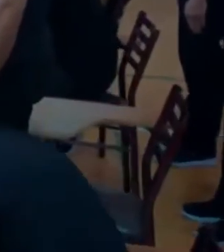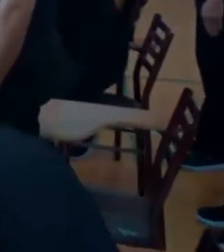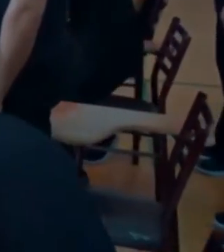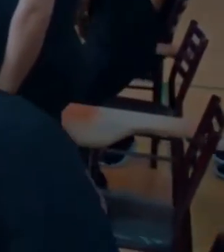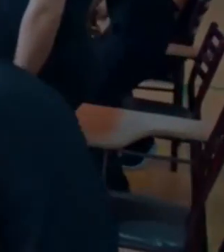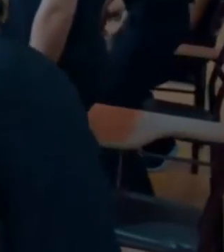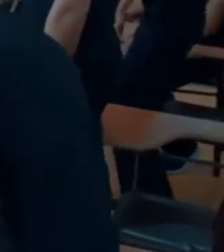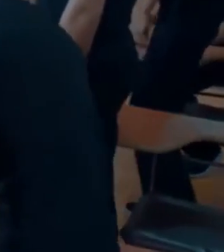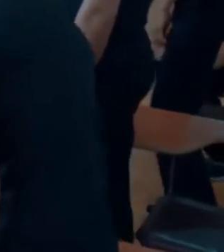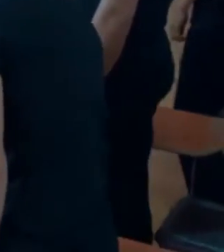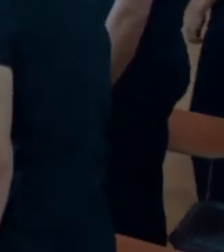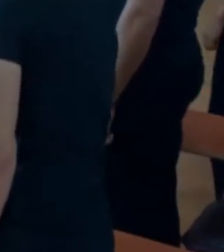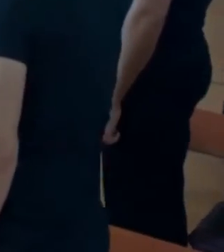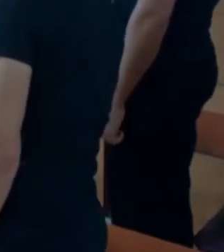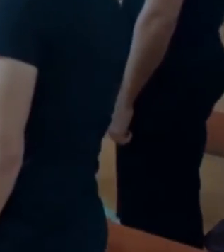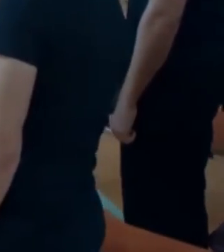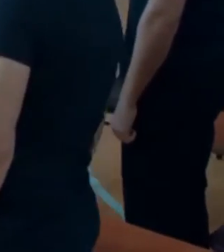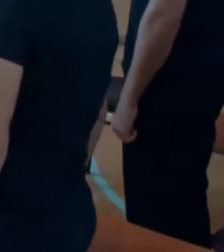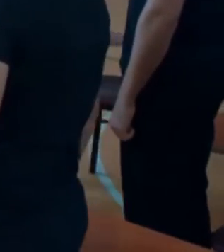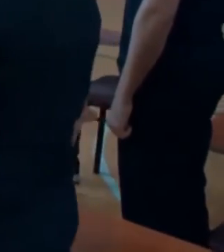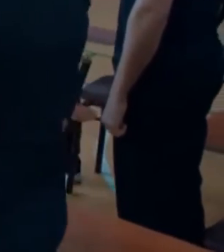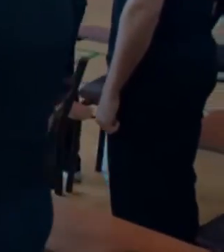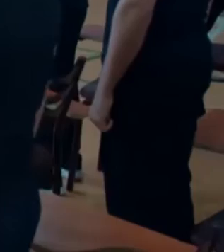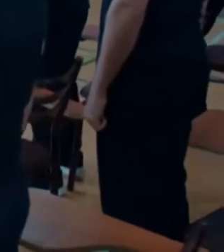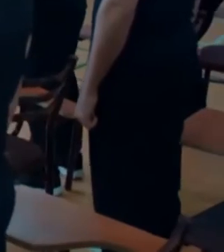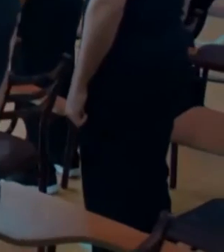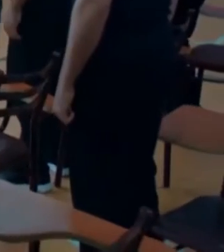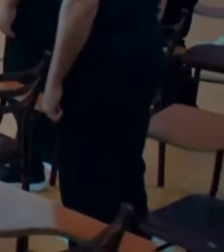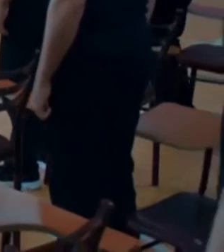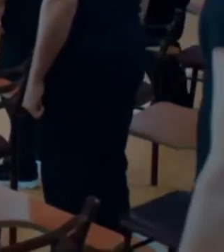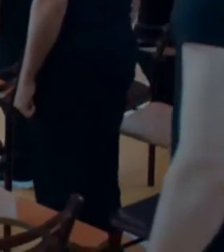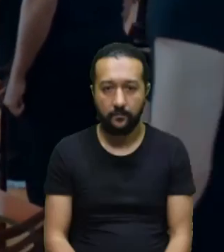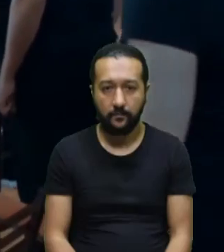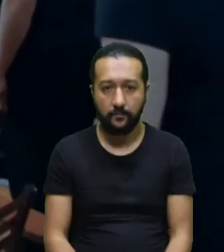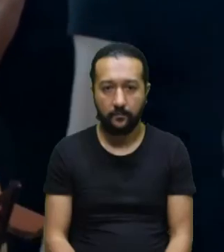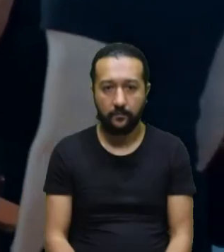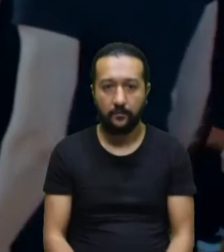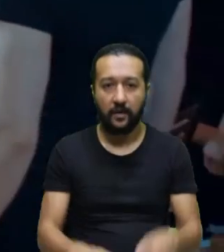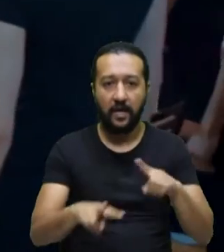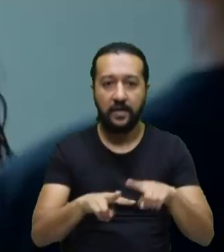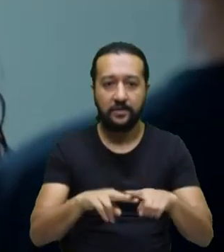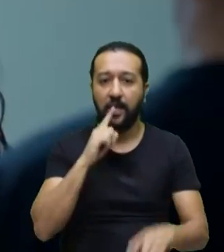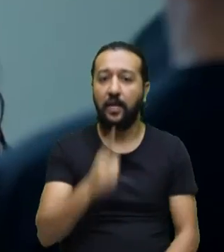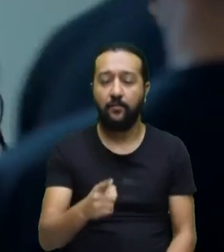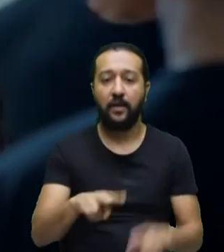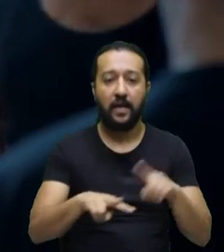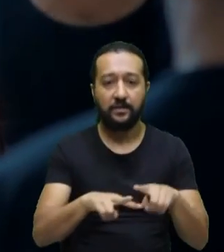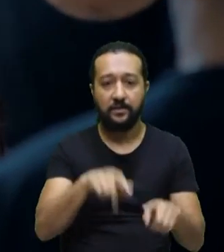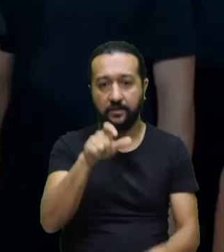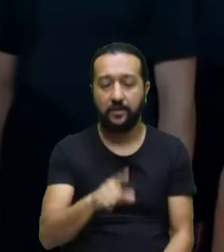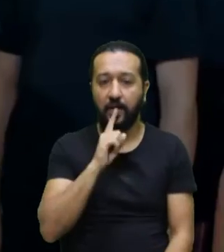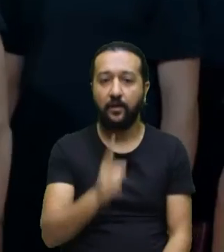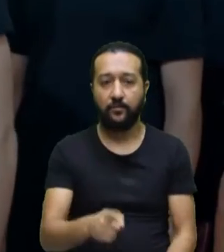kalktılar. Onlar kalkınca Suriyeliler de kalktılar. Asya yazı tahtasının önünde durup sıralara döndü. Asya'nın emrindeyiz!